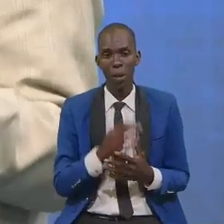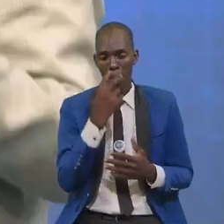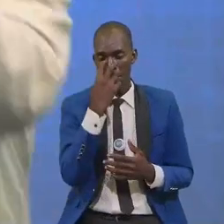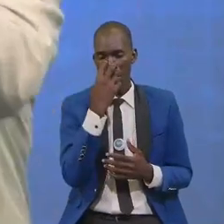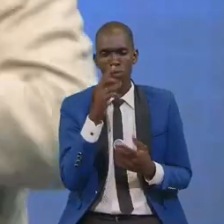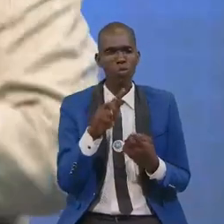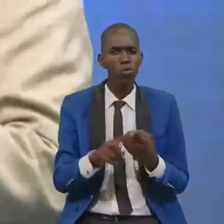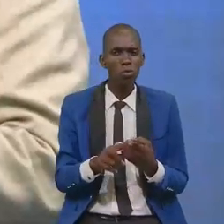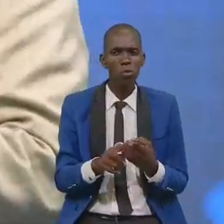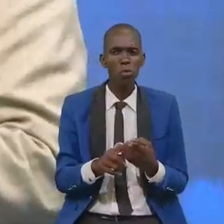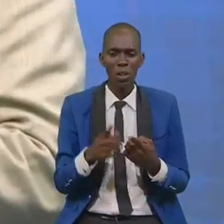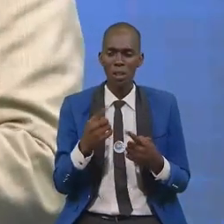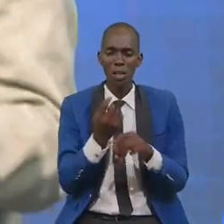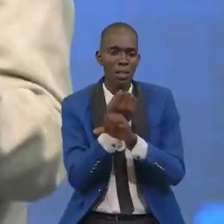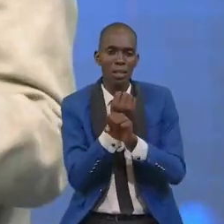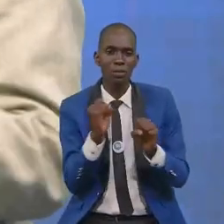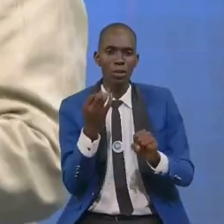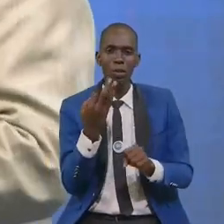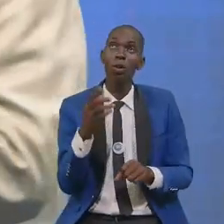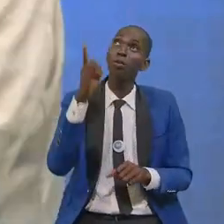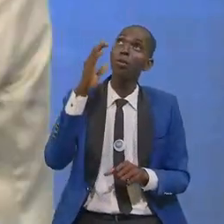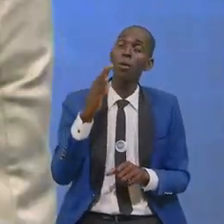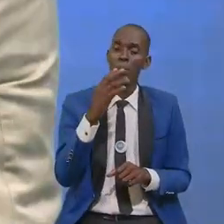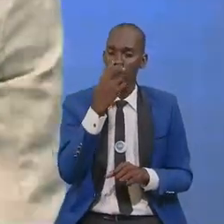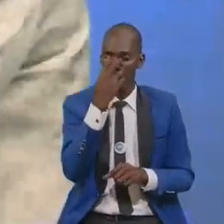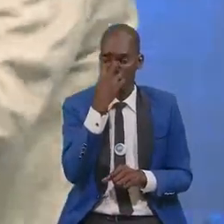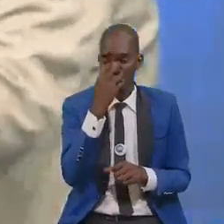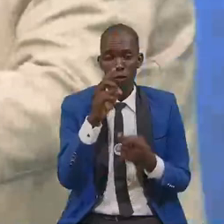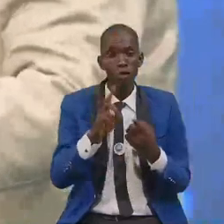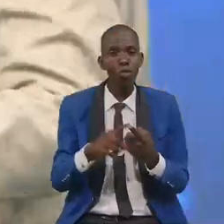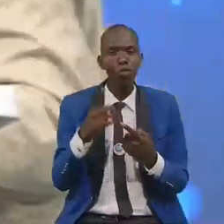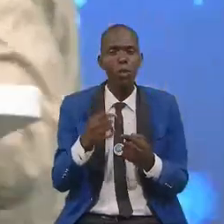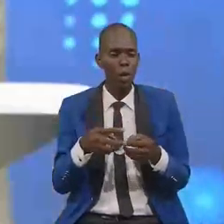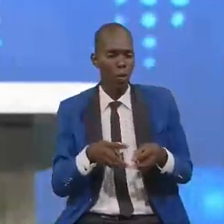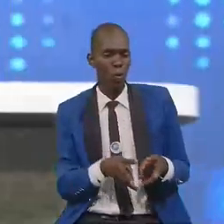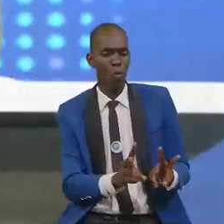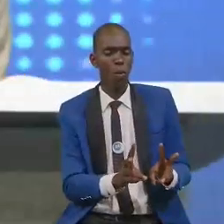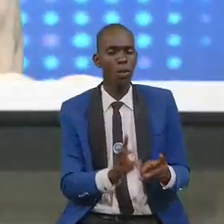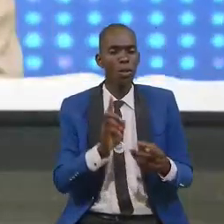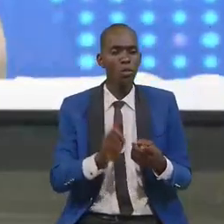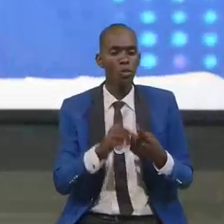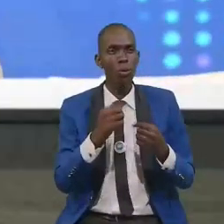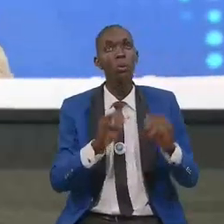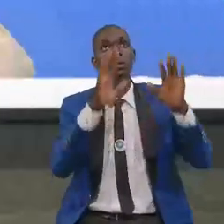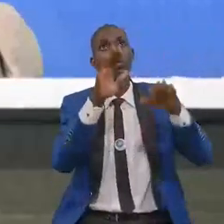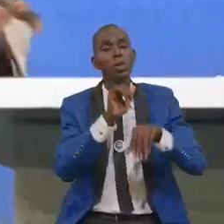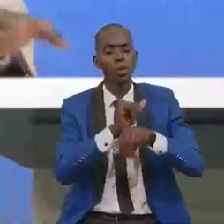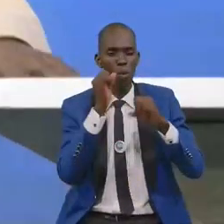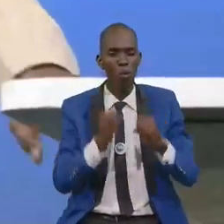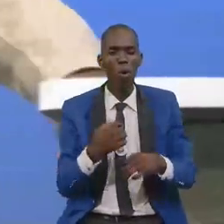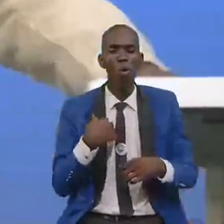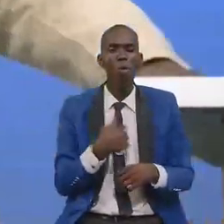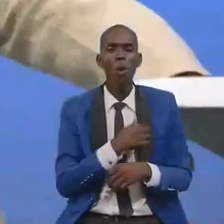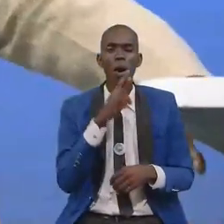au salut de Dieu aveugle à la voix conduisant la puissance miracle de Dieu